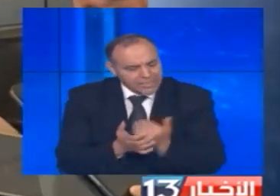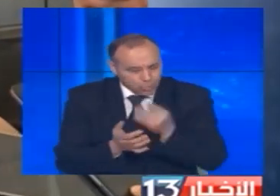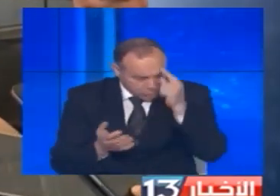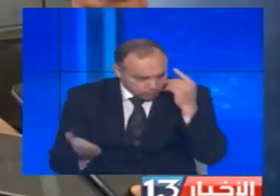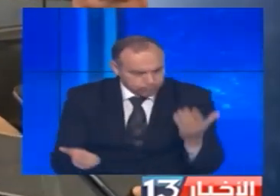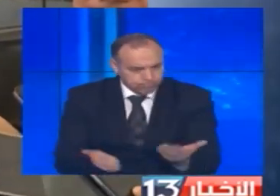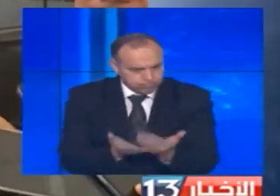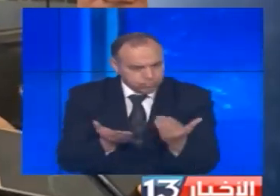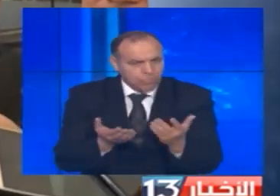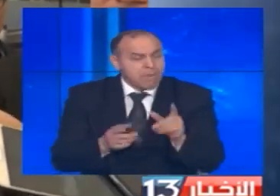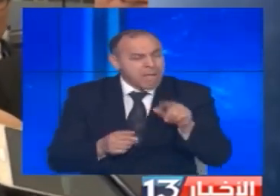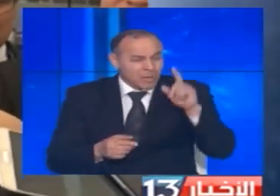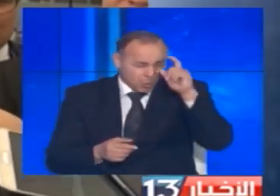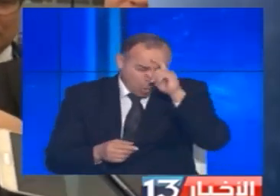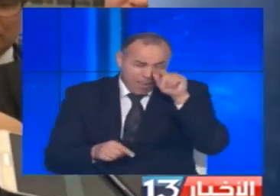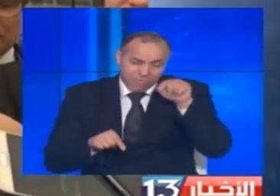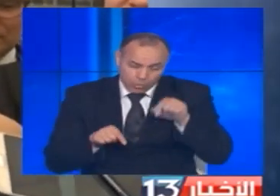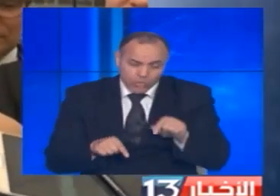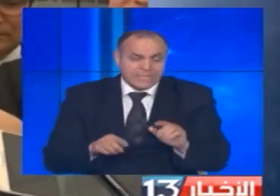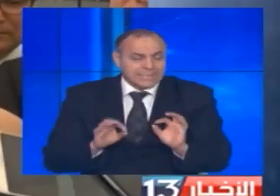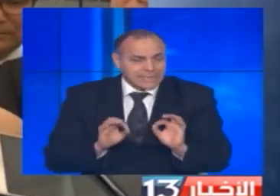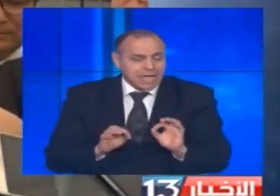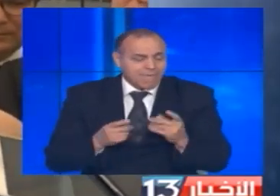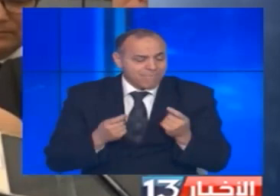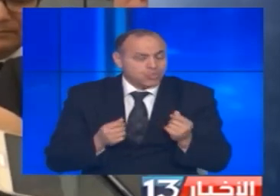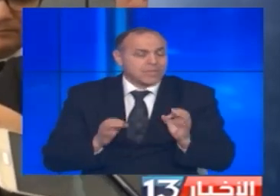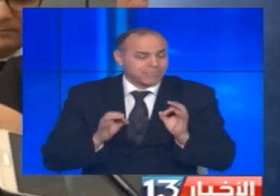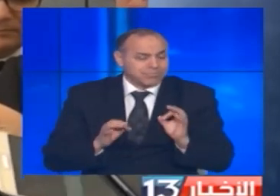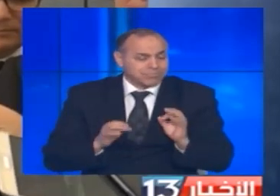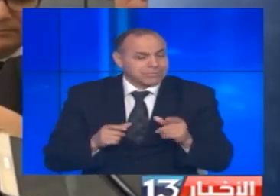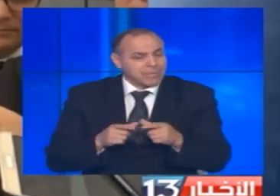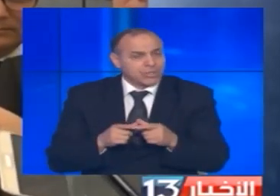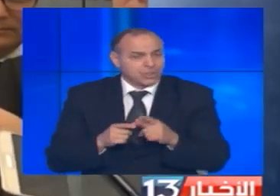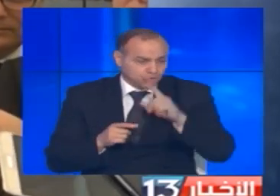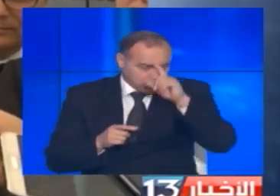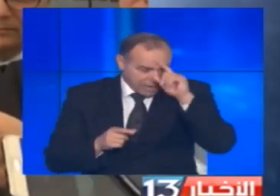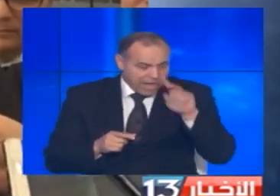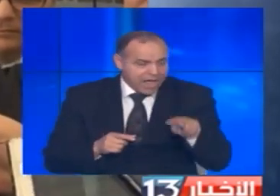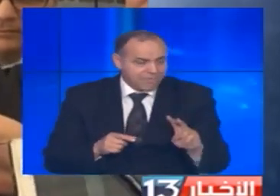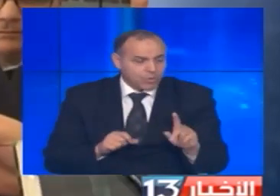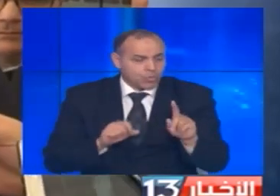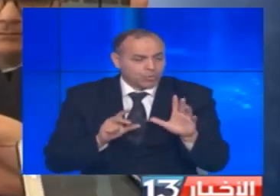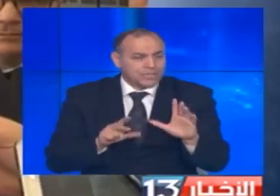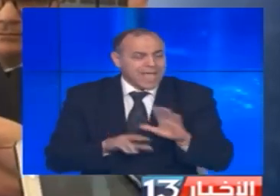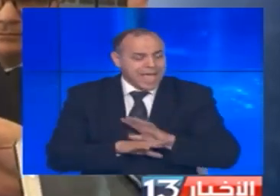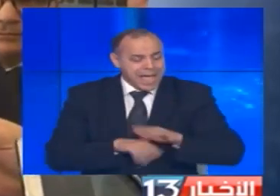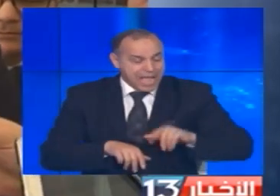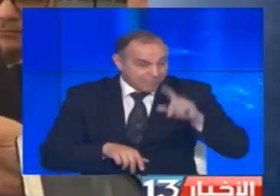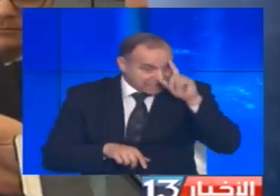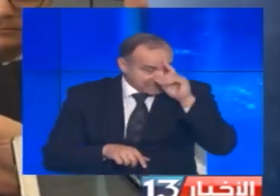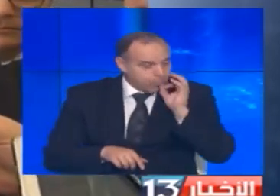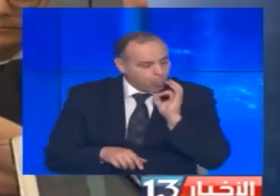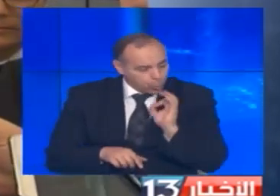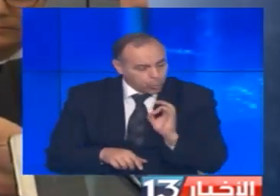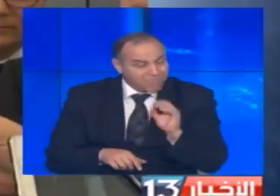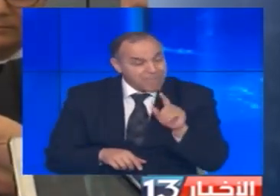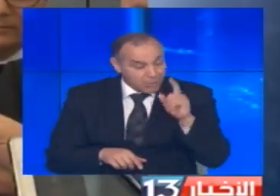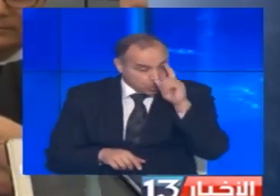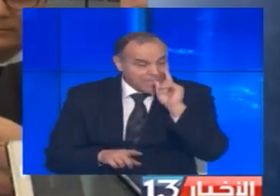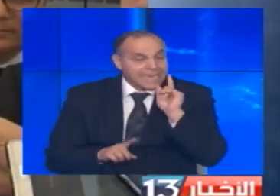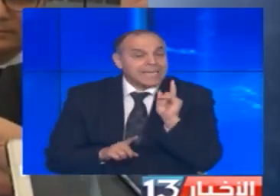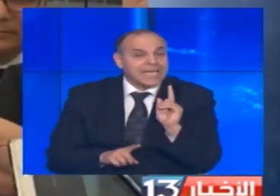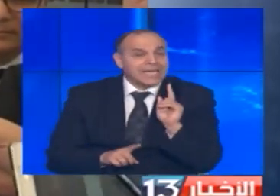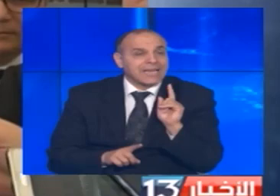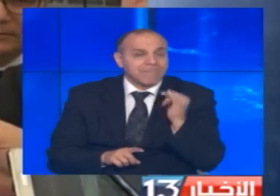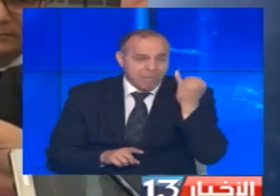تونس برغم كل الصعوبات اللي نعيشوها في المالية العمومية، وكما قلت إن شاء الله 2018 يكون آخر عام صعيب فما صعوبات، ولكن